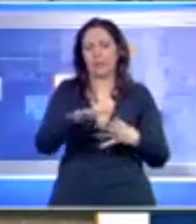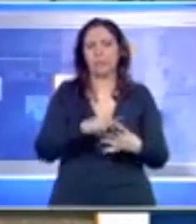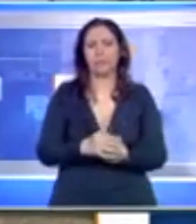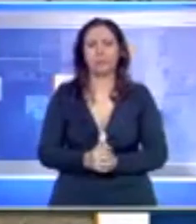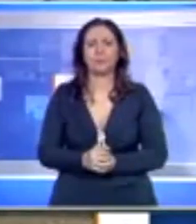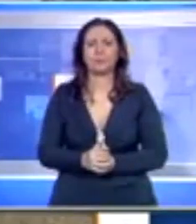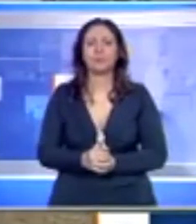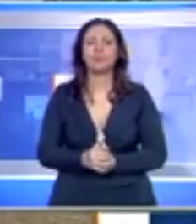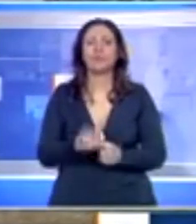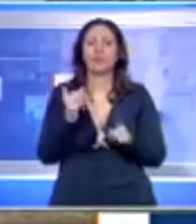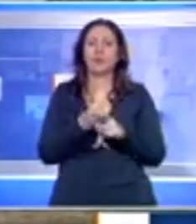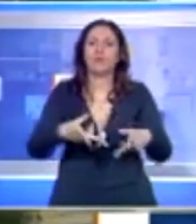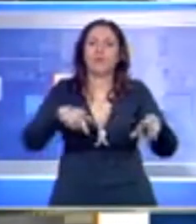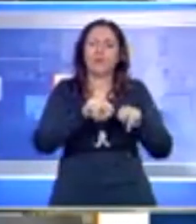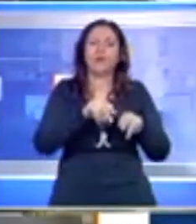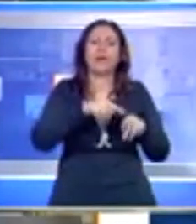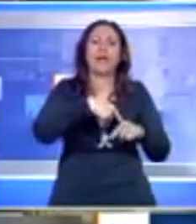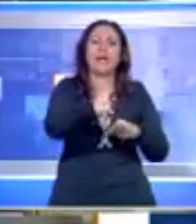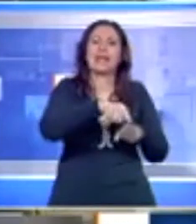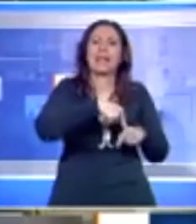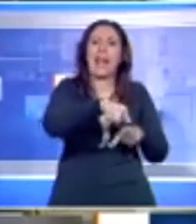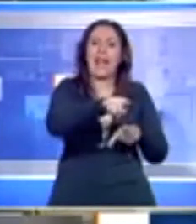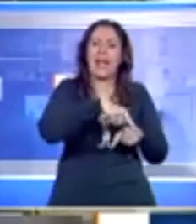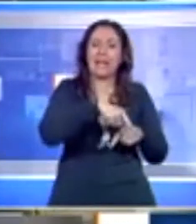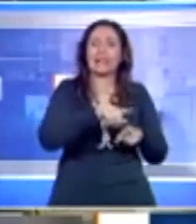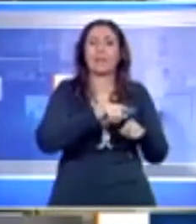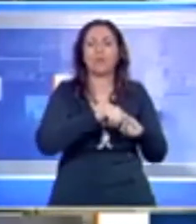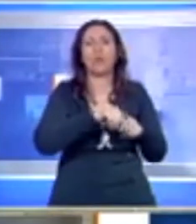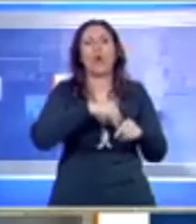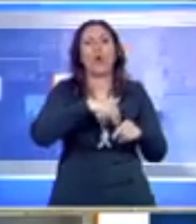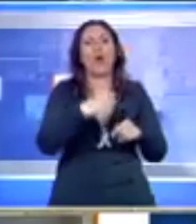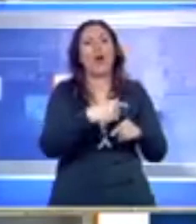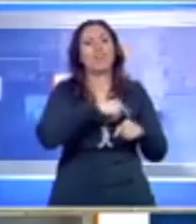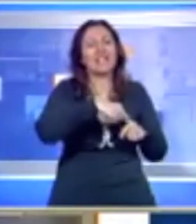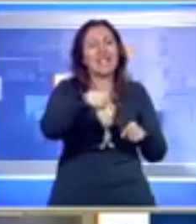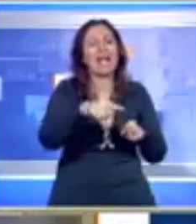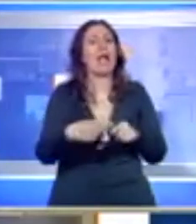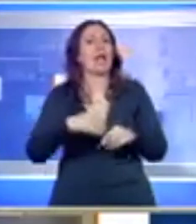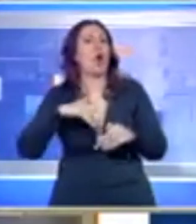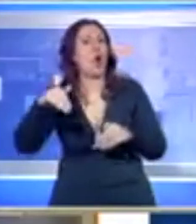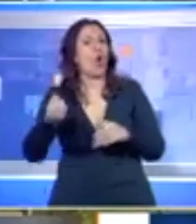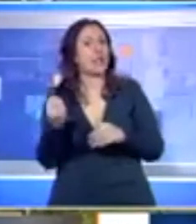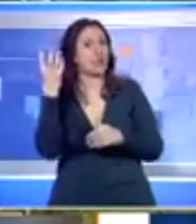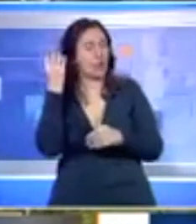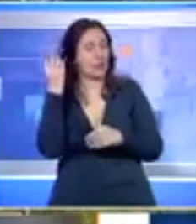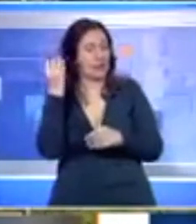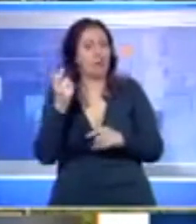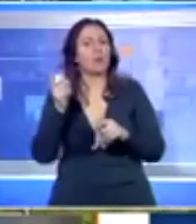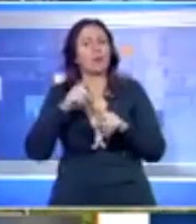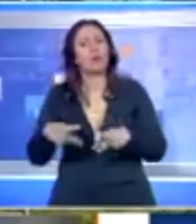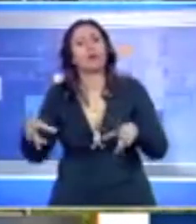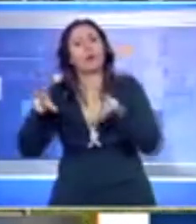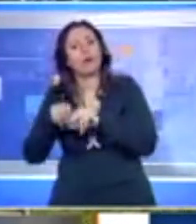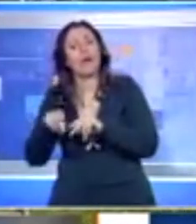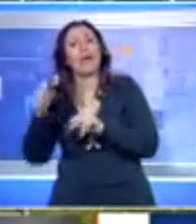rifacimento della segnaletica verticale e orizzontale in particolare in prossimità degli attraversamenti pedonali e ripristino del tratto